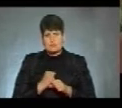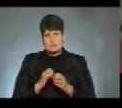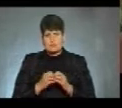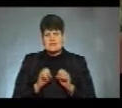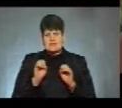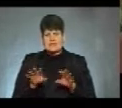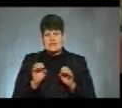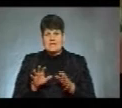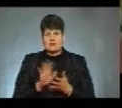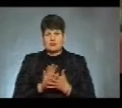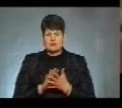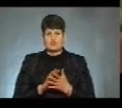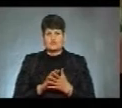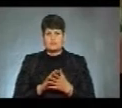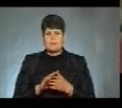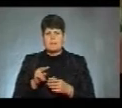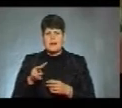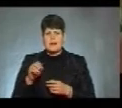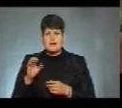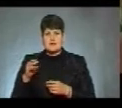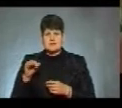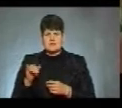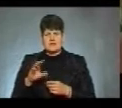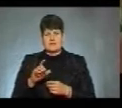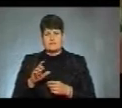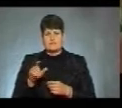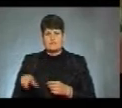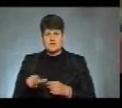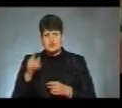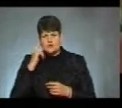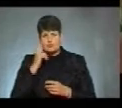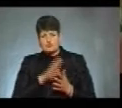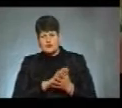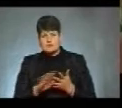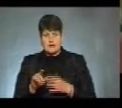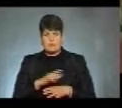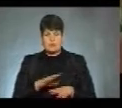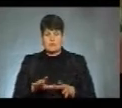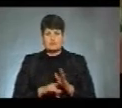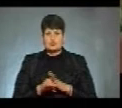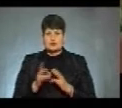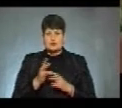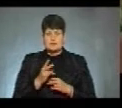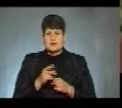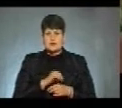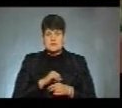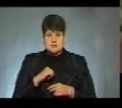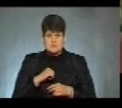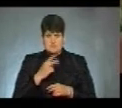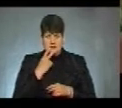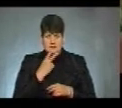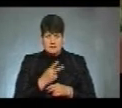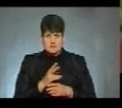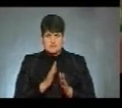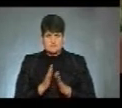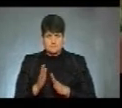скидають в річки бруд, пластик і так далі, вони думають, що сьогодні воно змиє, і його не буде. Треба їм самим спочатку дивитися самим за екологію, в першу чергу,